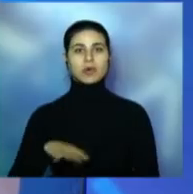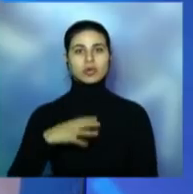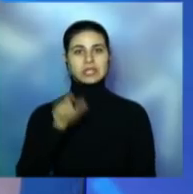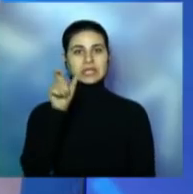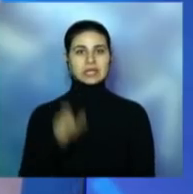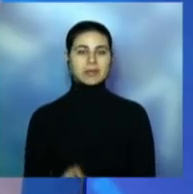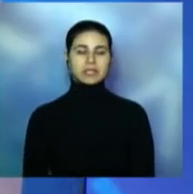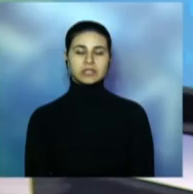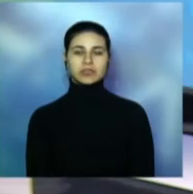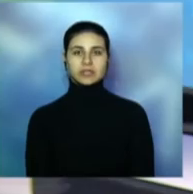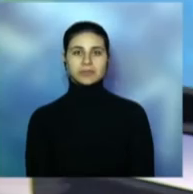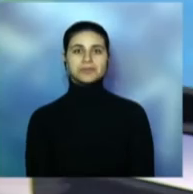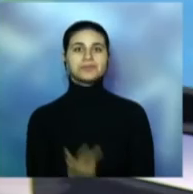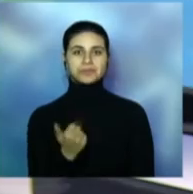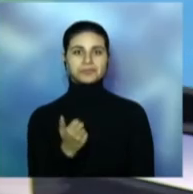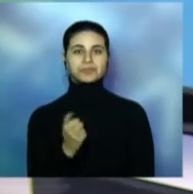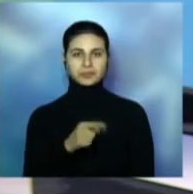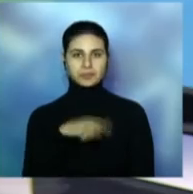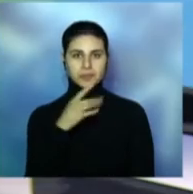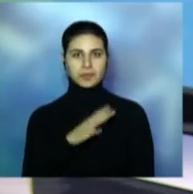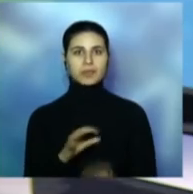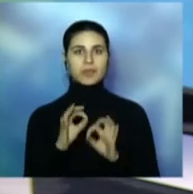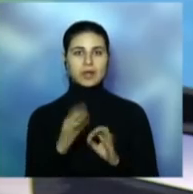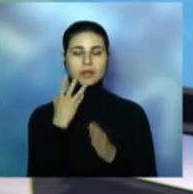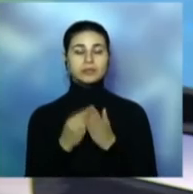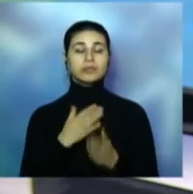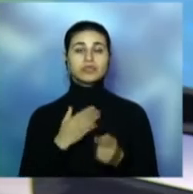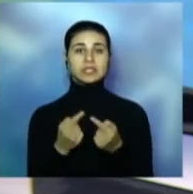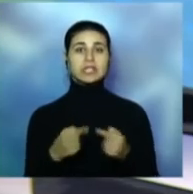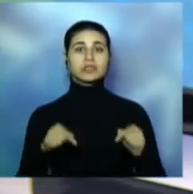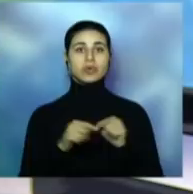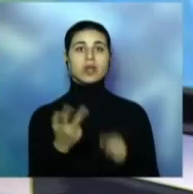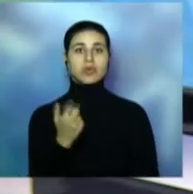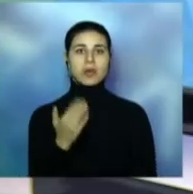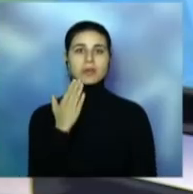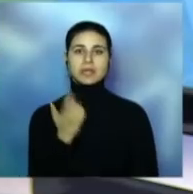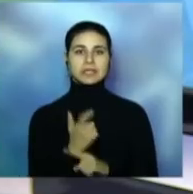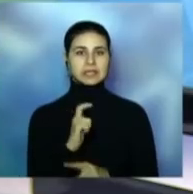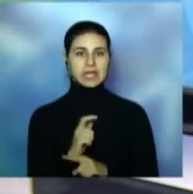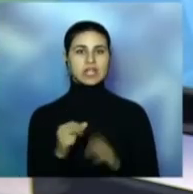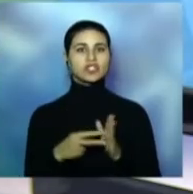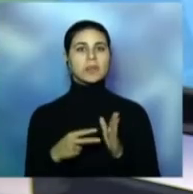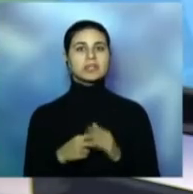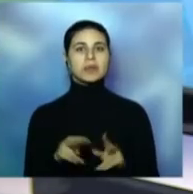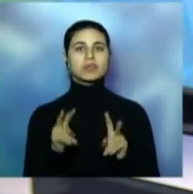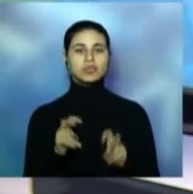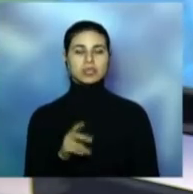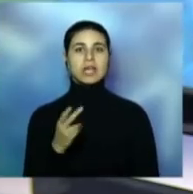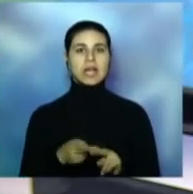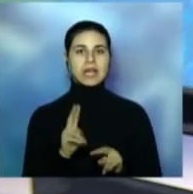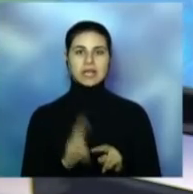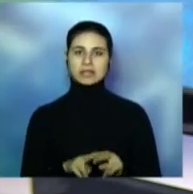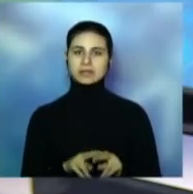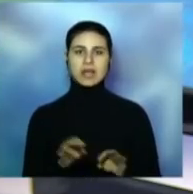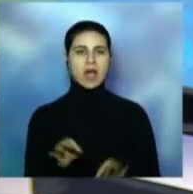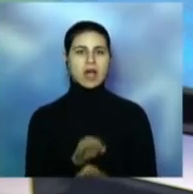ადამიანისთვის. სწორად აღნიშნეთ, ქალბატონო მარი, ჩვენი საზოგადოება მართლაც განსაკუთრებით შეფასებლურია. ეს